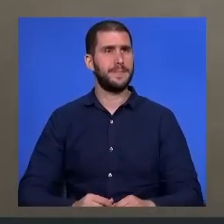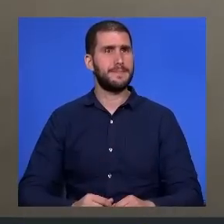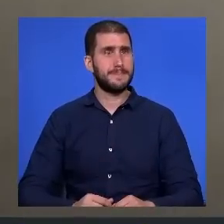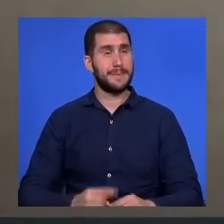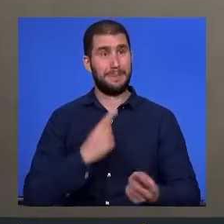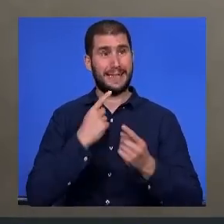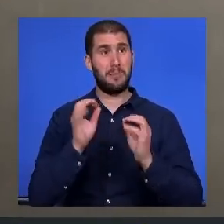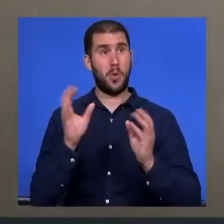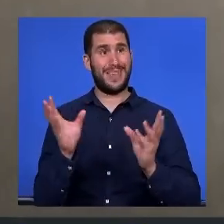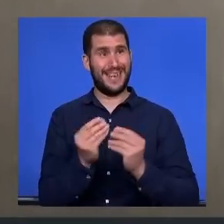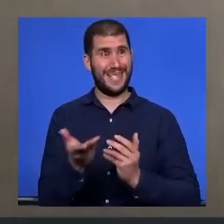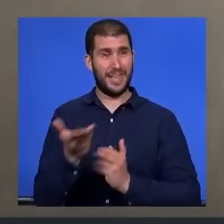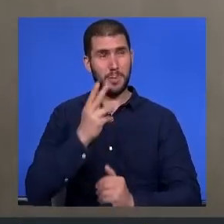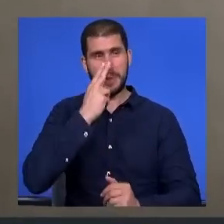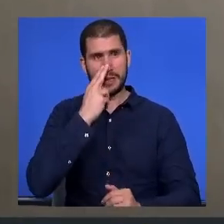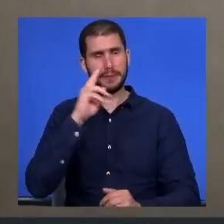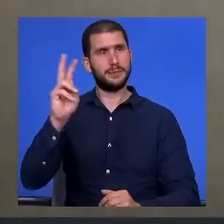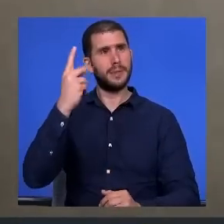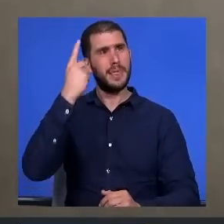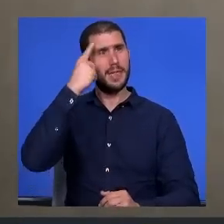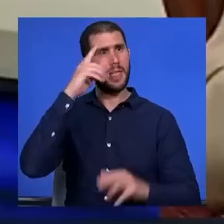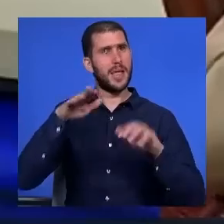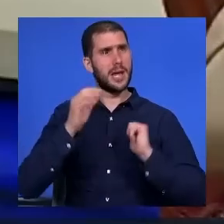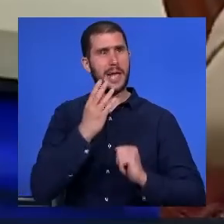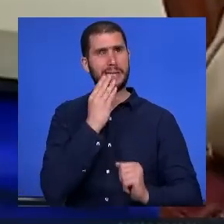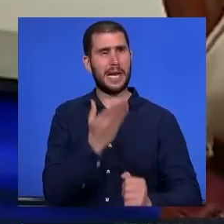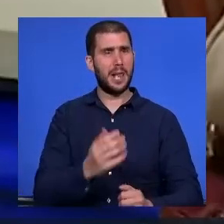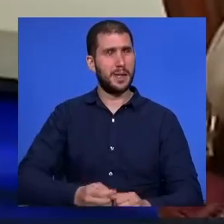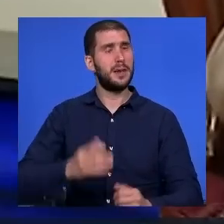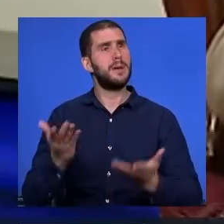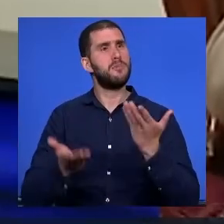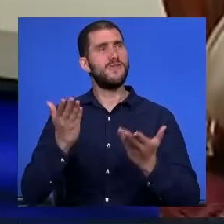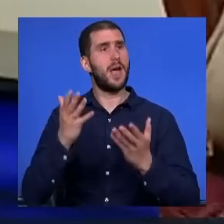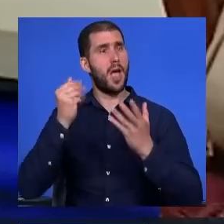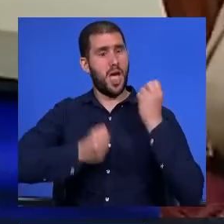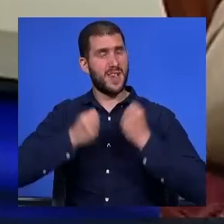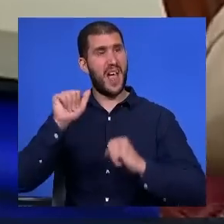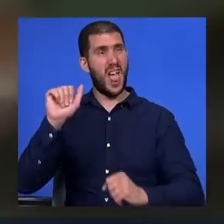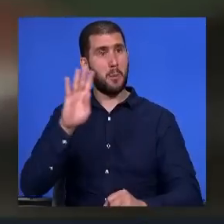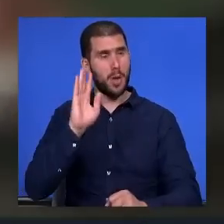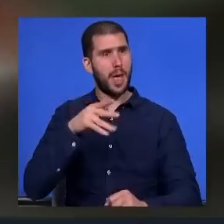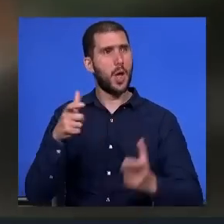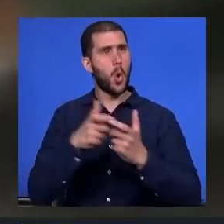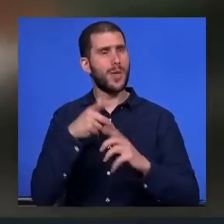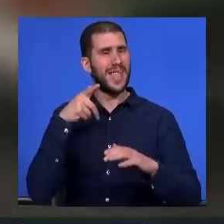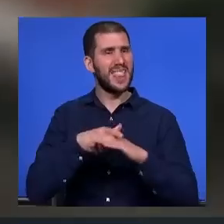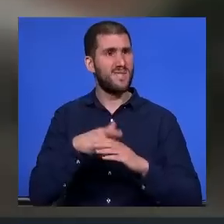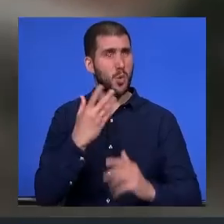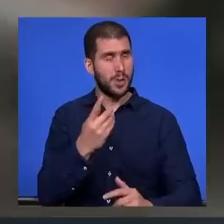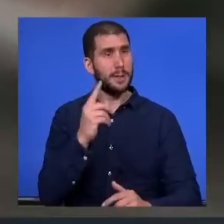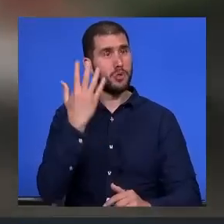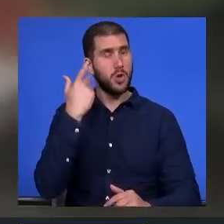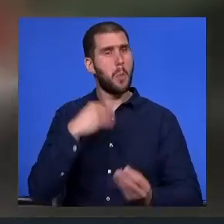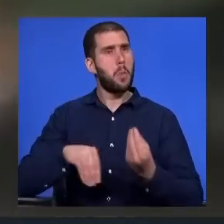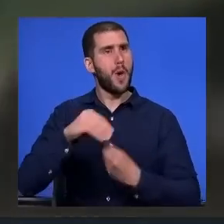בשיחה מיוחדת איתנו, מנסה לגייס את דעת הקהל בישראל, ומשווה את ההתקפה של אלבורן על כוחות ההתערבות המהירה, אלה שהיו